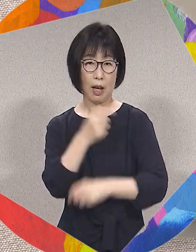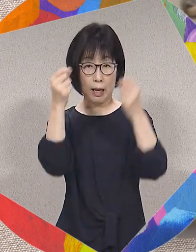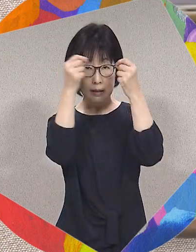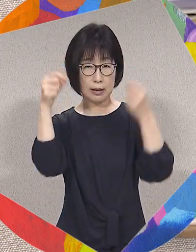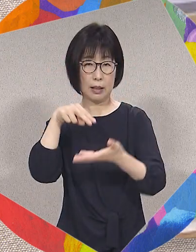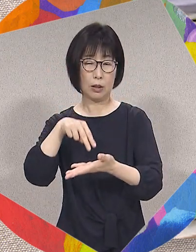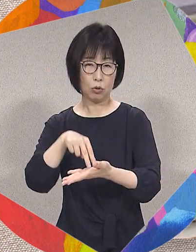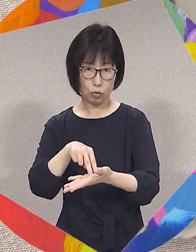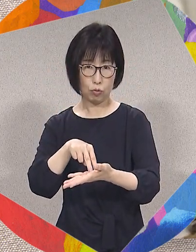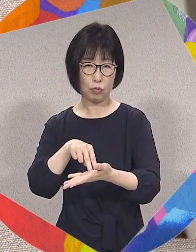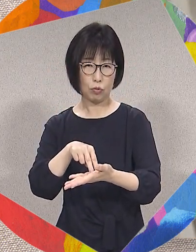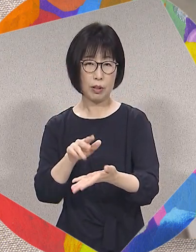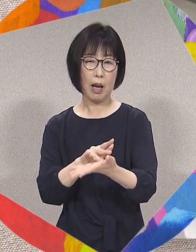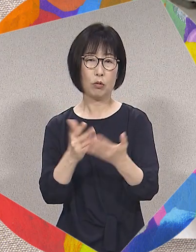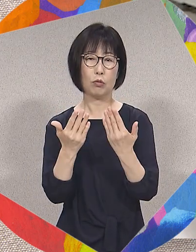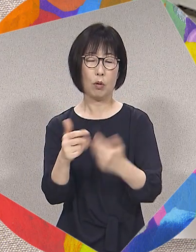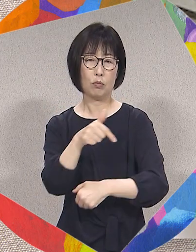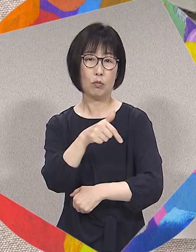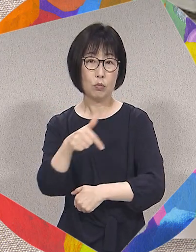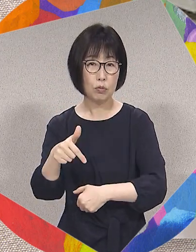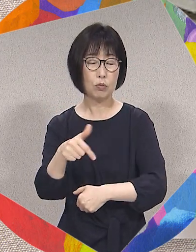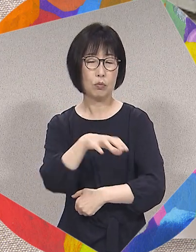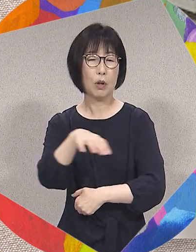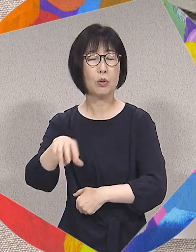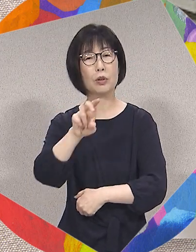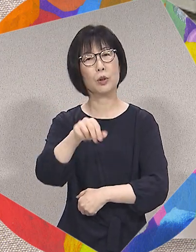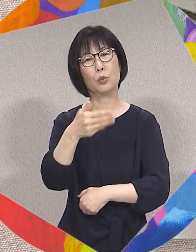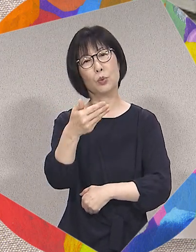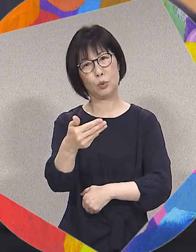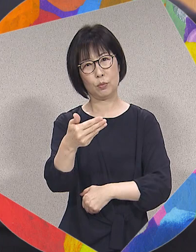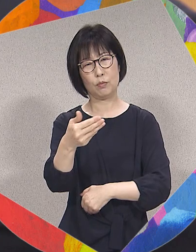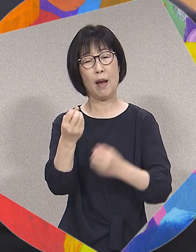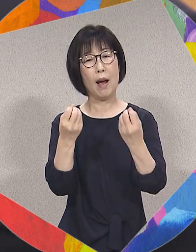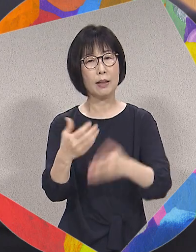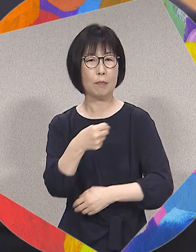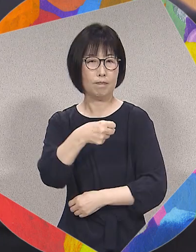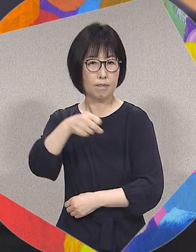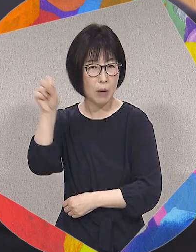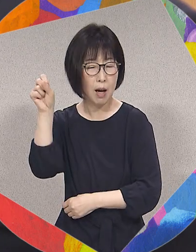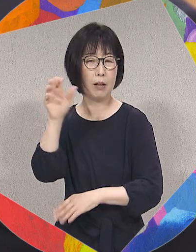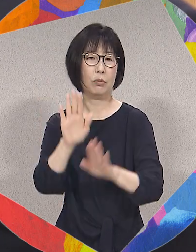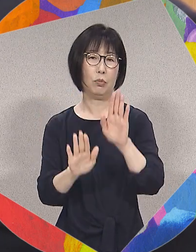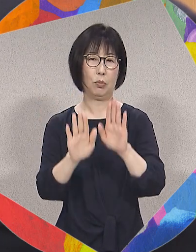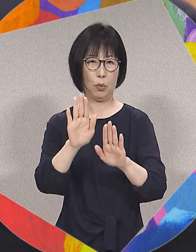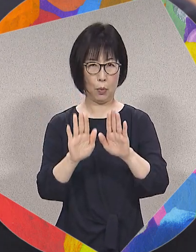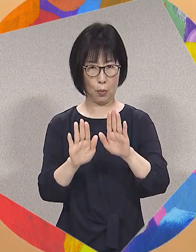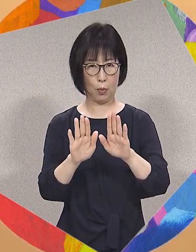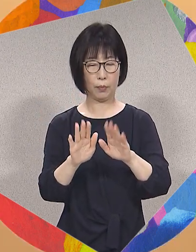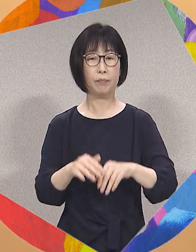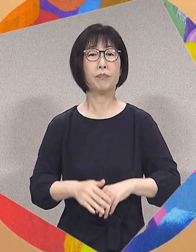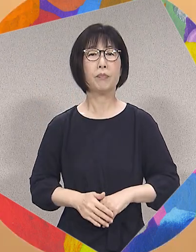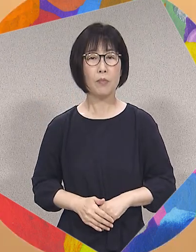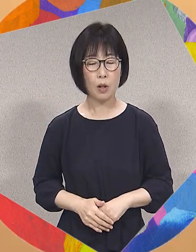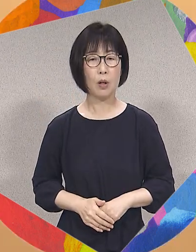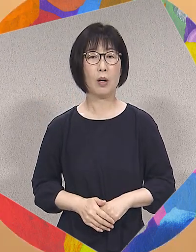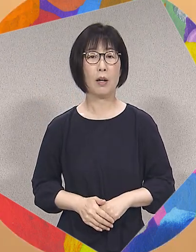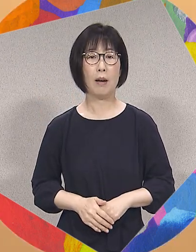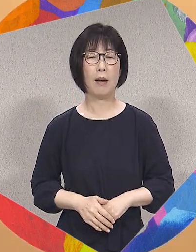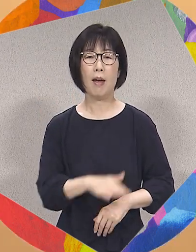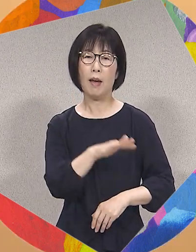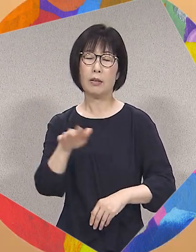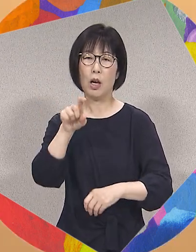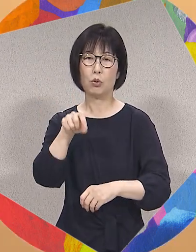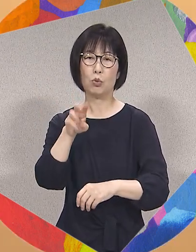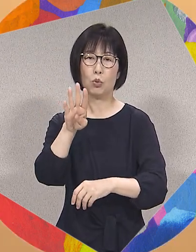は29学部ありましたけれども、新しい学部は認可しないという仕組みになっていました。しかし当時平